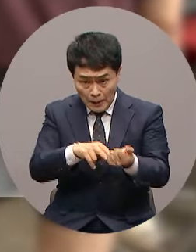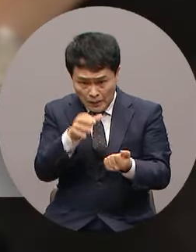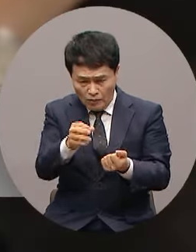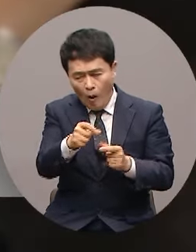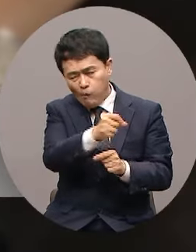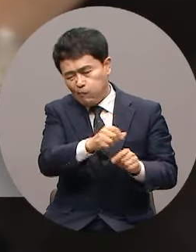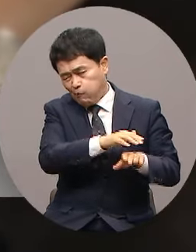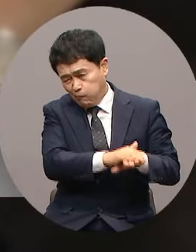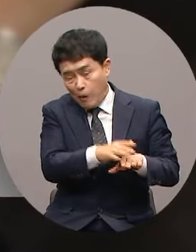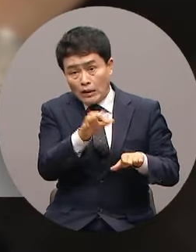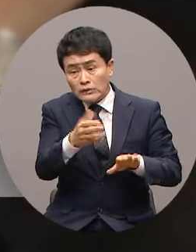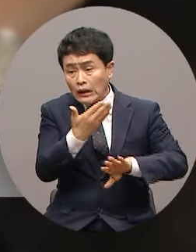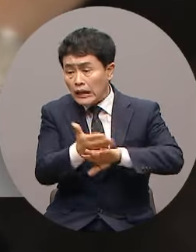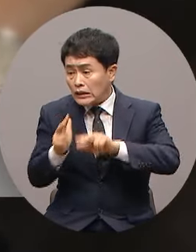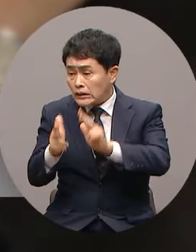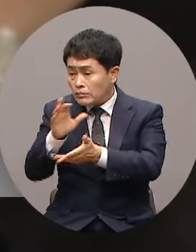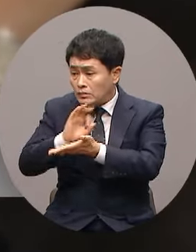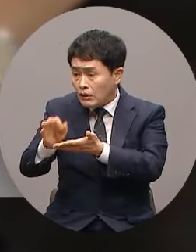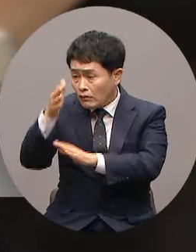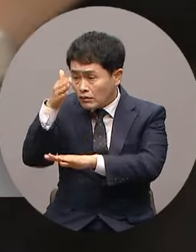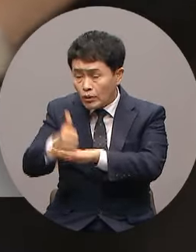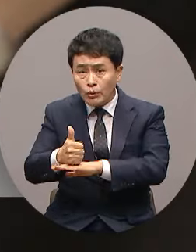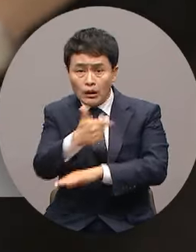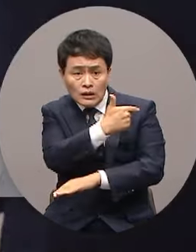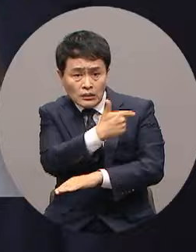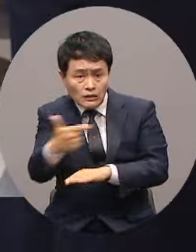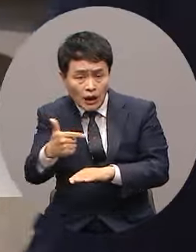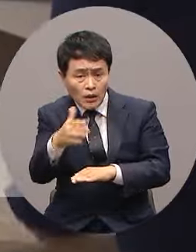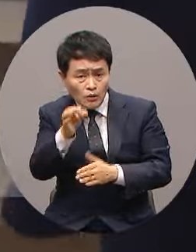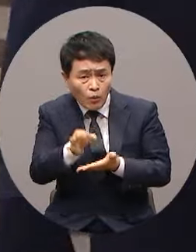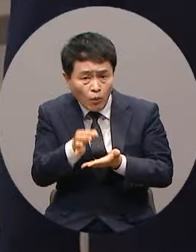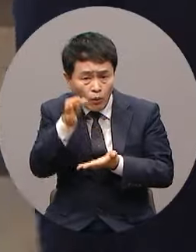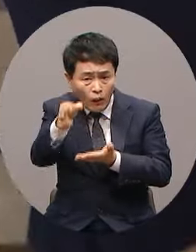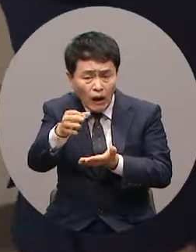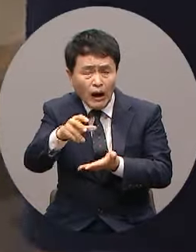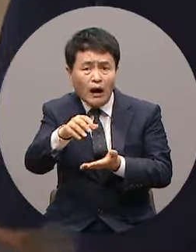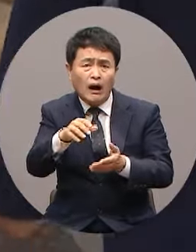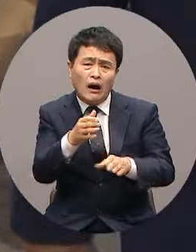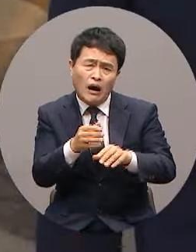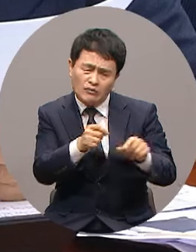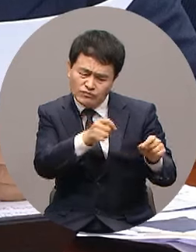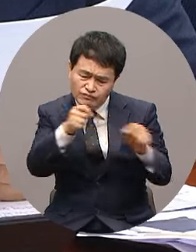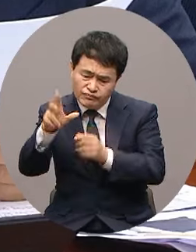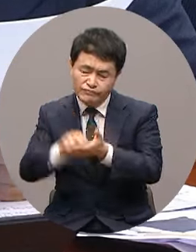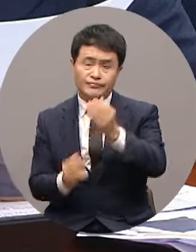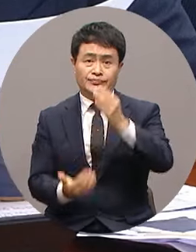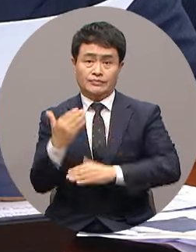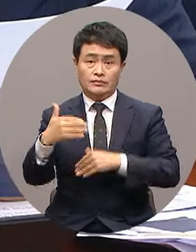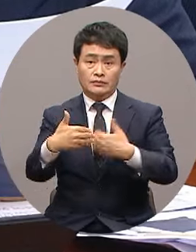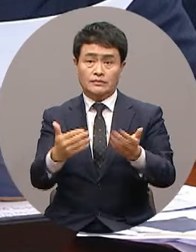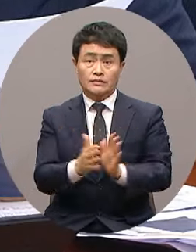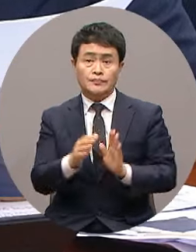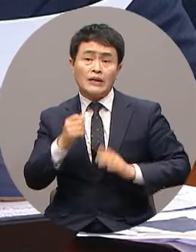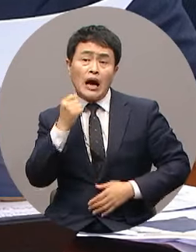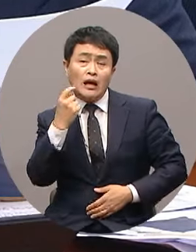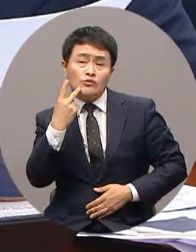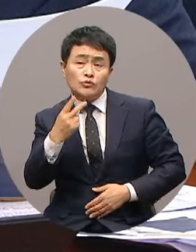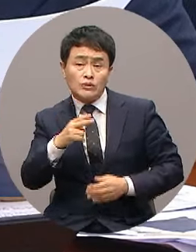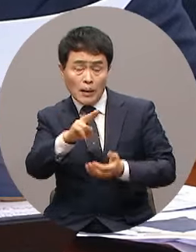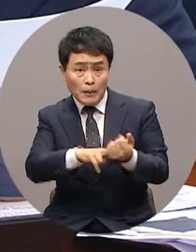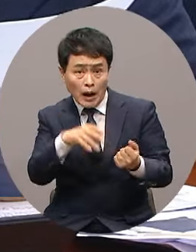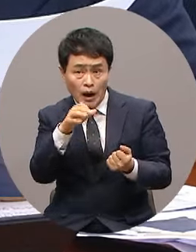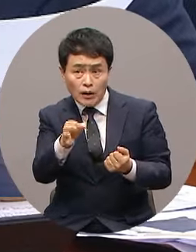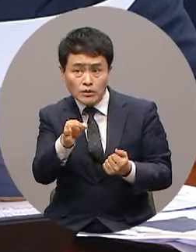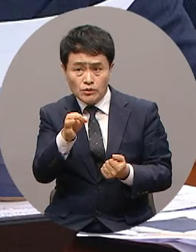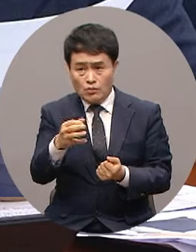묶어두고 이 돈을 다른 사업에 사용한 결과 대규모 정산 지연 사태가 터졌습니다. 한 달이든 두 달이에 줘야 될 판매 대금 이